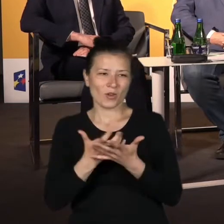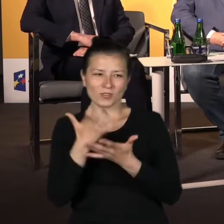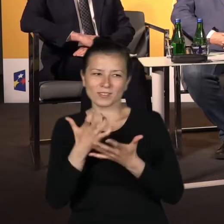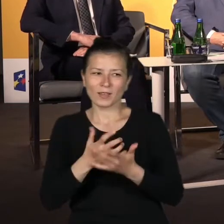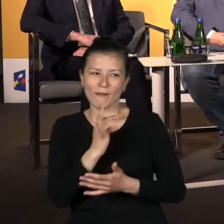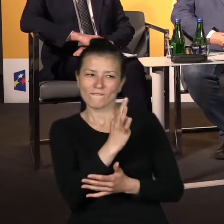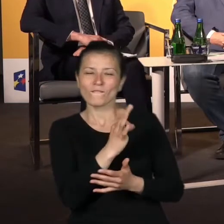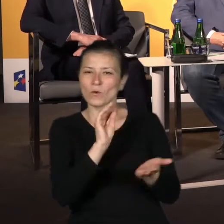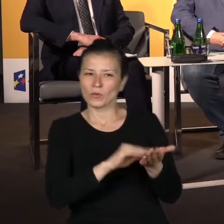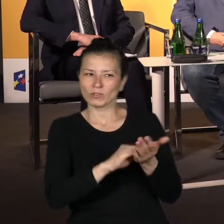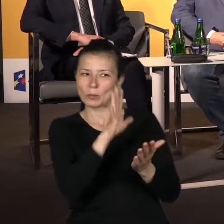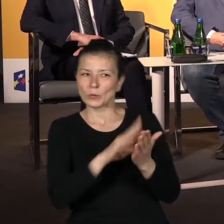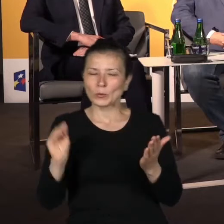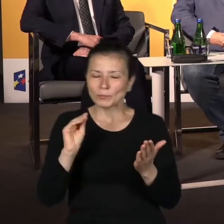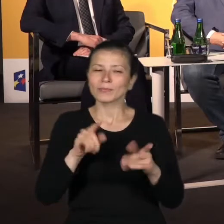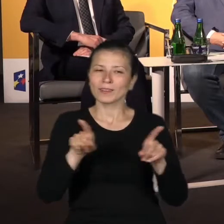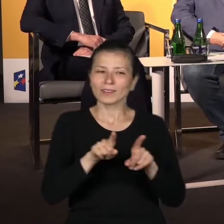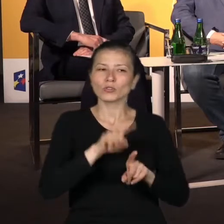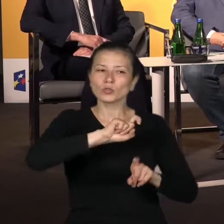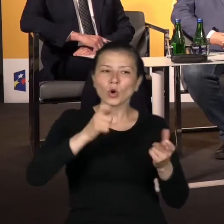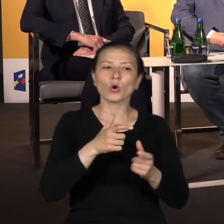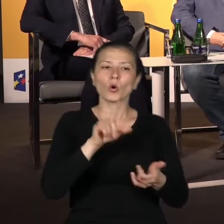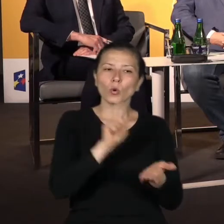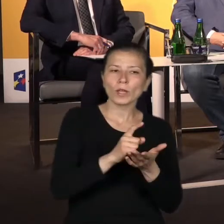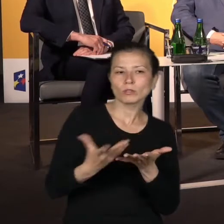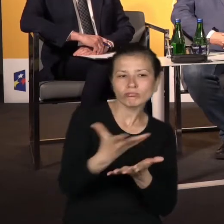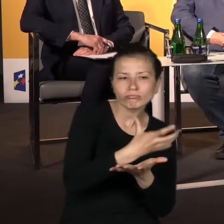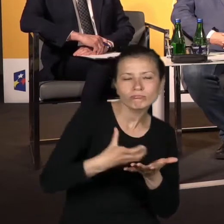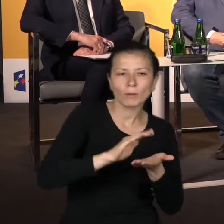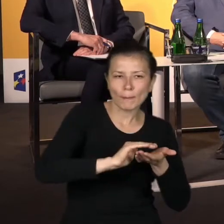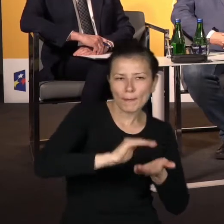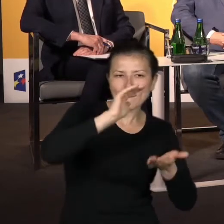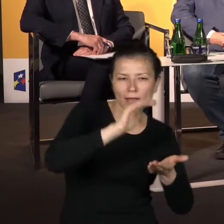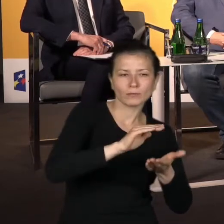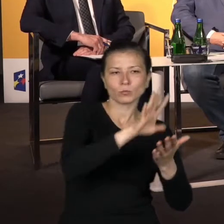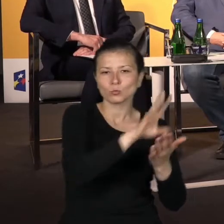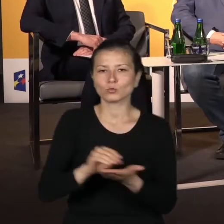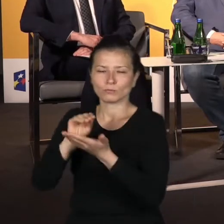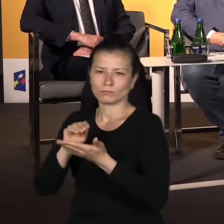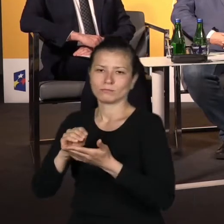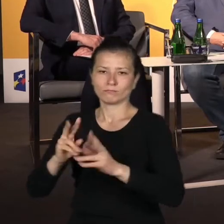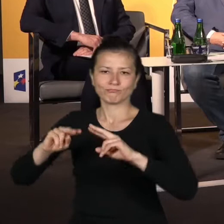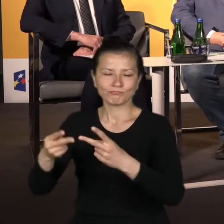z doświadczeń nauki, dorobku tego, co powstaje w świecie akademickim.